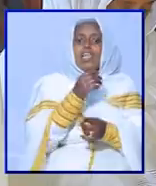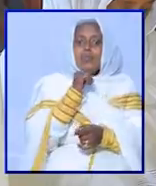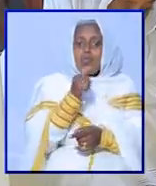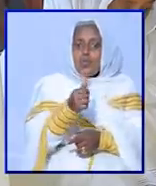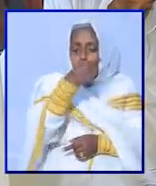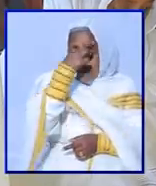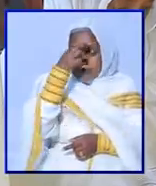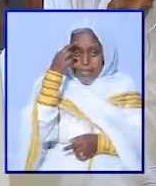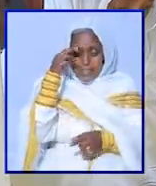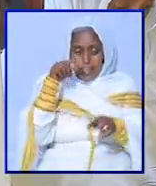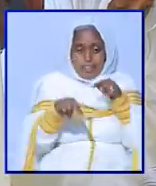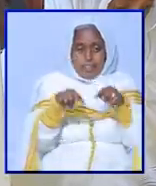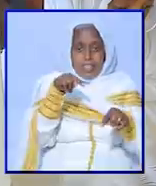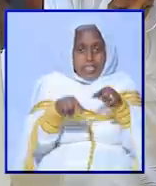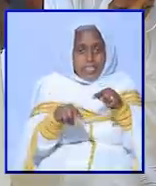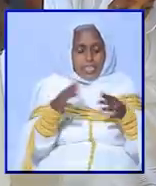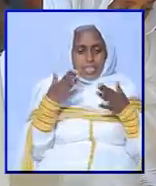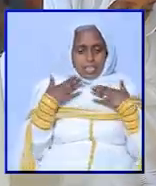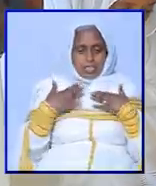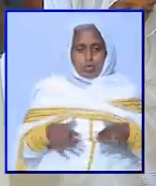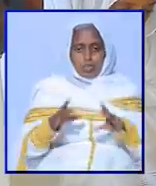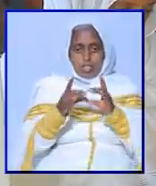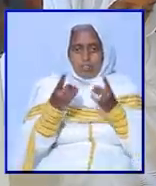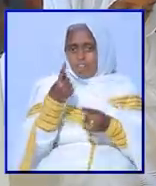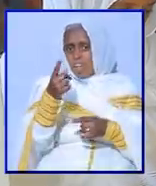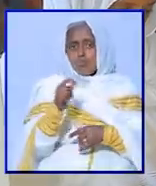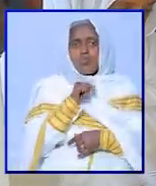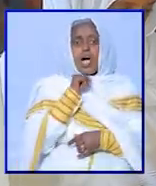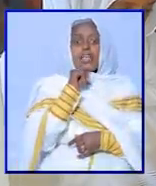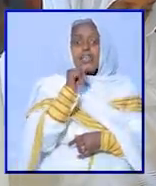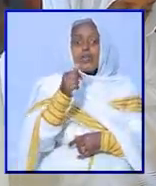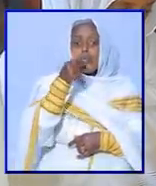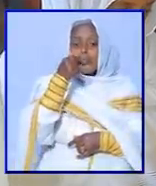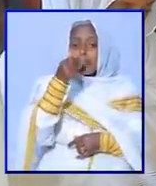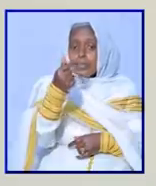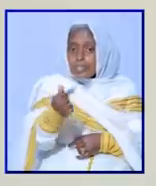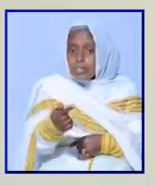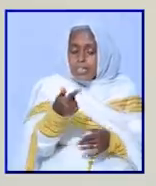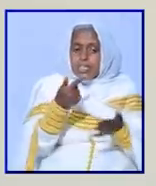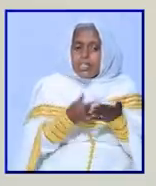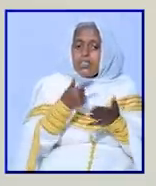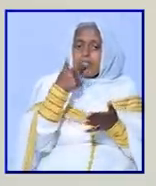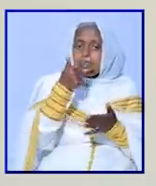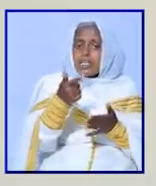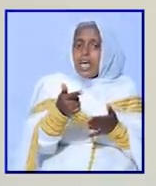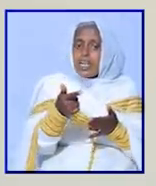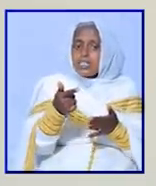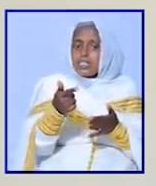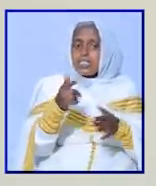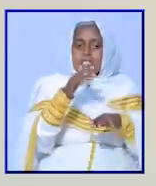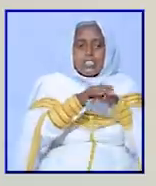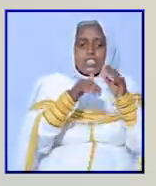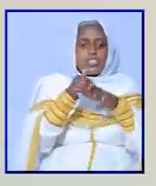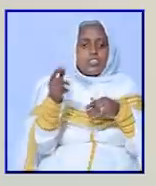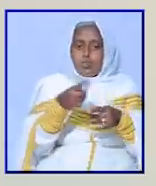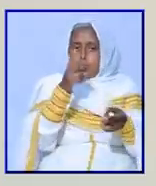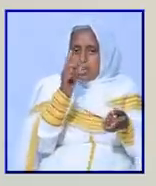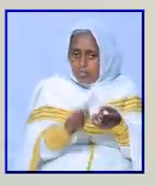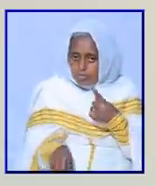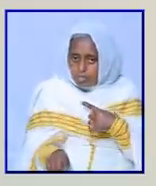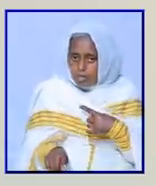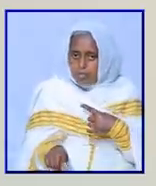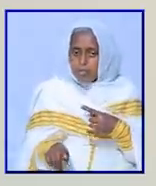ባለመሆኗ እጅ ባለመሆኗ እግር ከሰውነት ክፍል አንዱ አይደለም ብትል ይሄን ስላለች እጅ